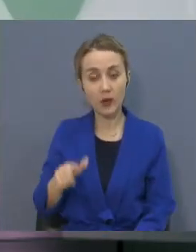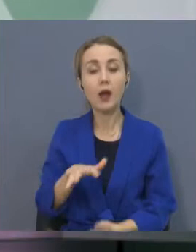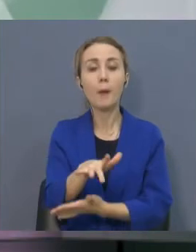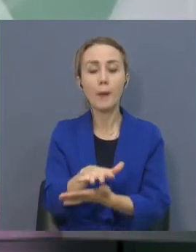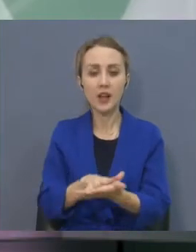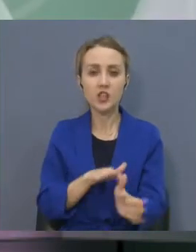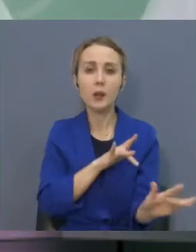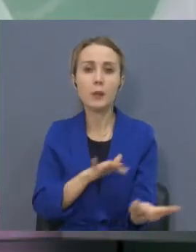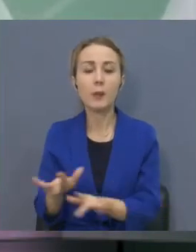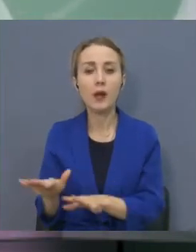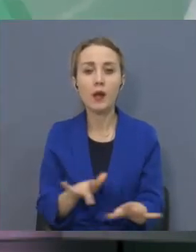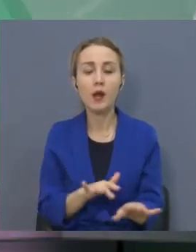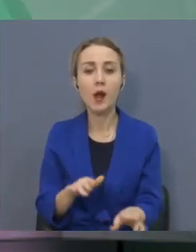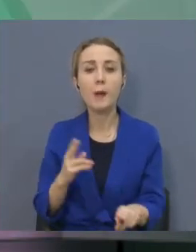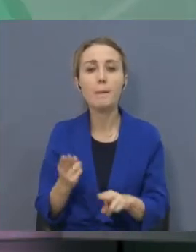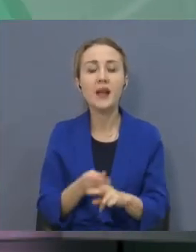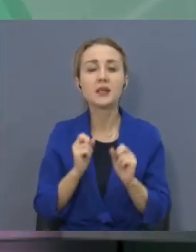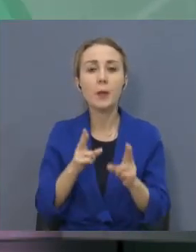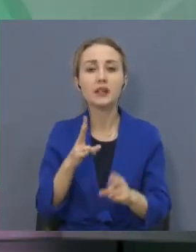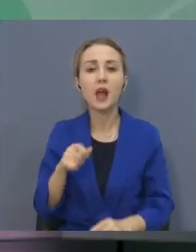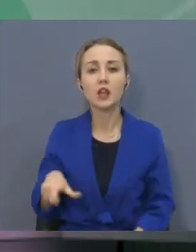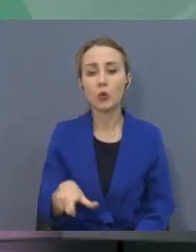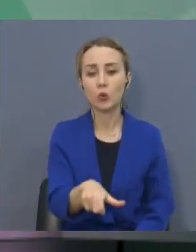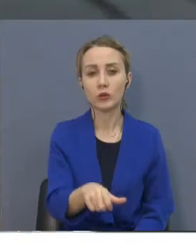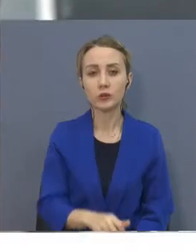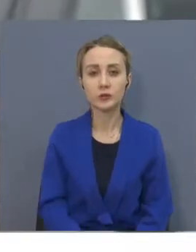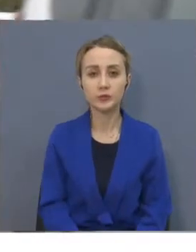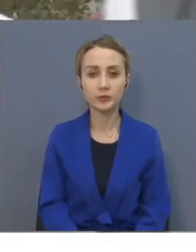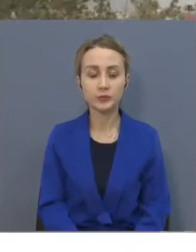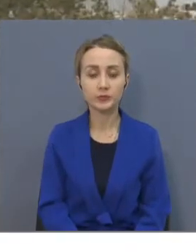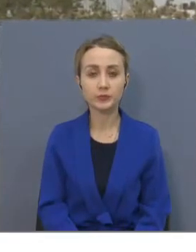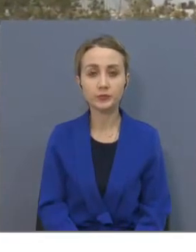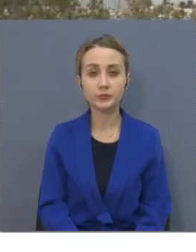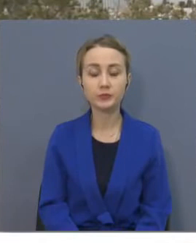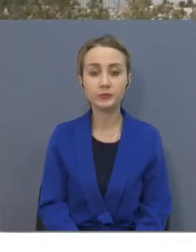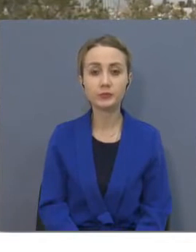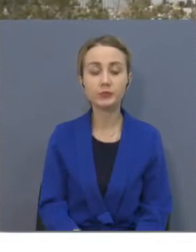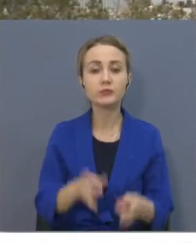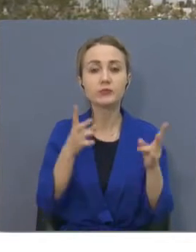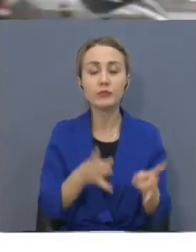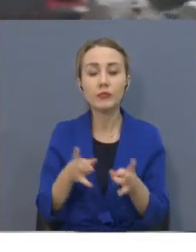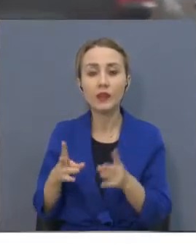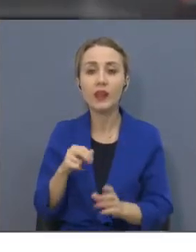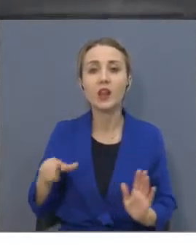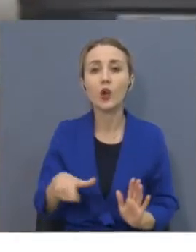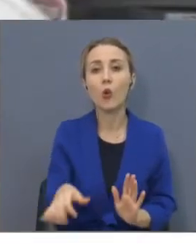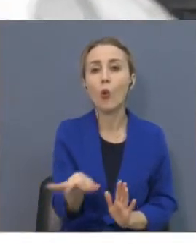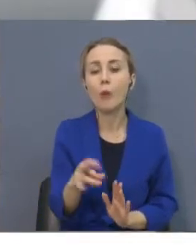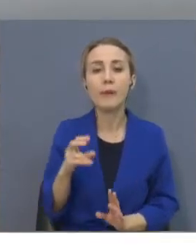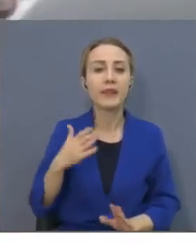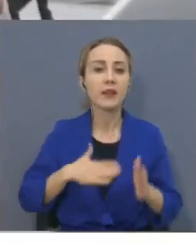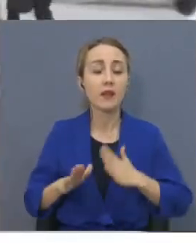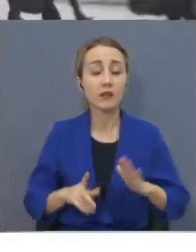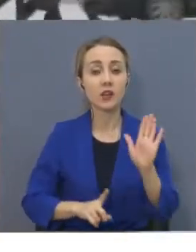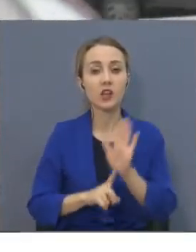продолжают мероприятия по обеспечению дорожной безопасности. С Статистика по происшествиям на дорогах области не радует. Так,